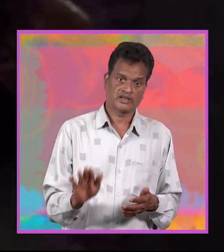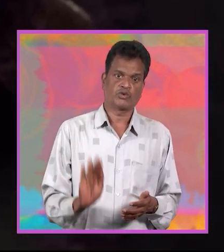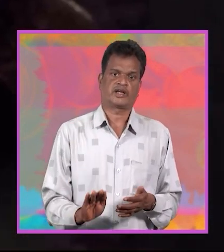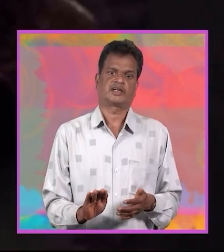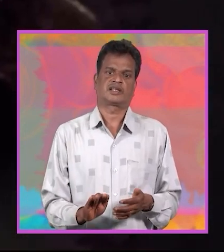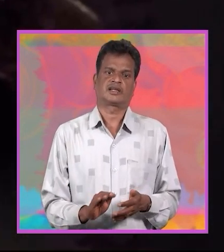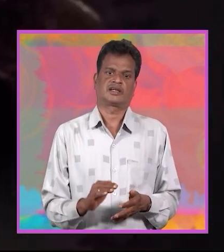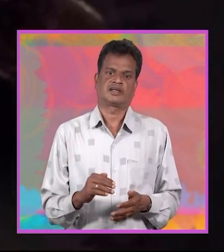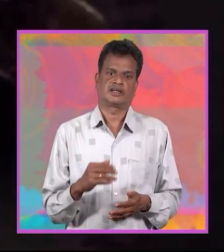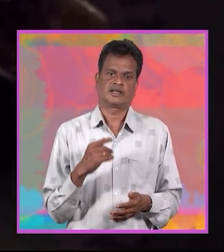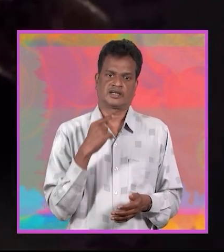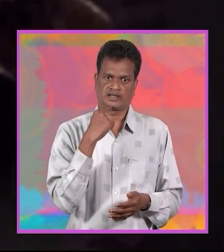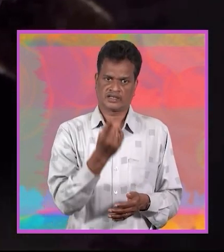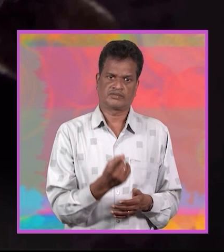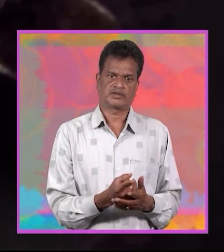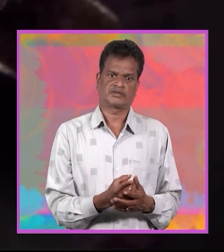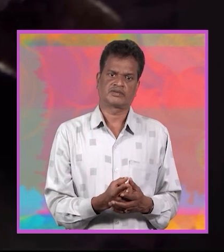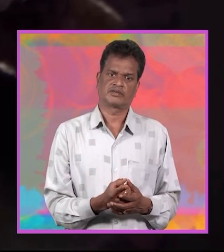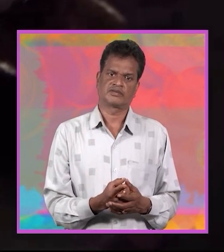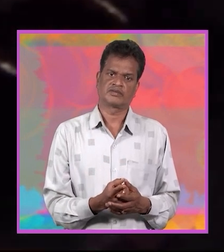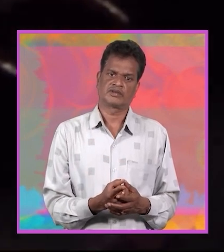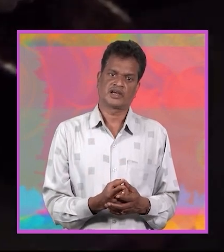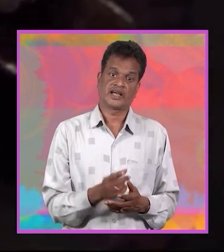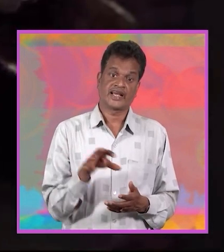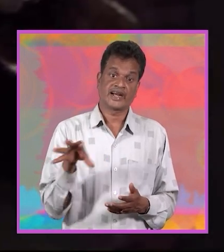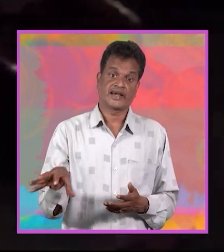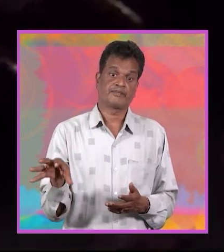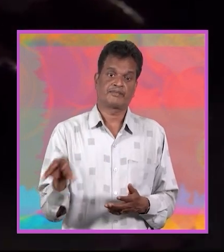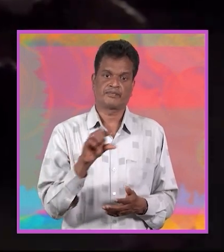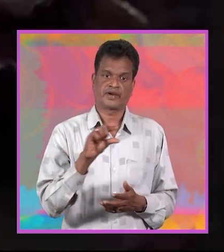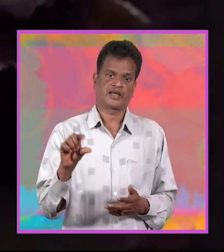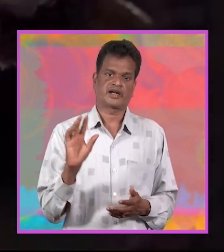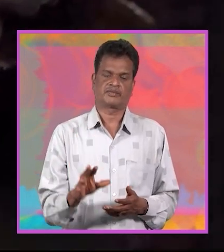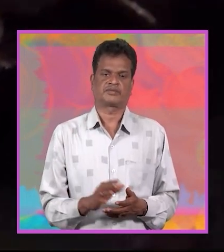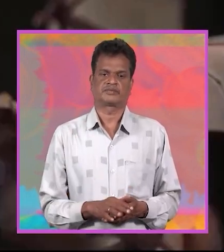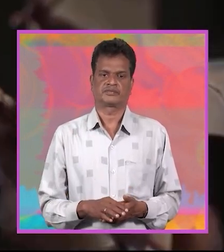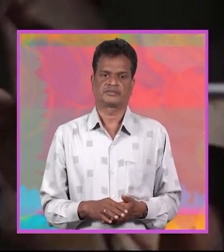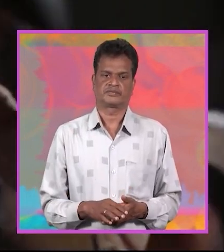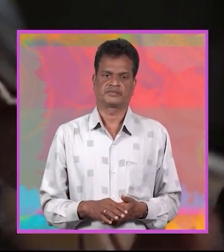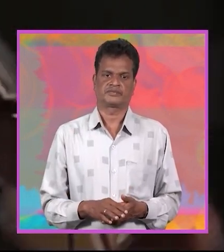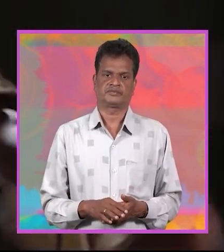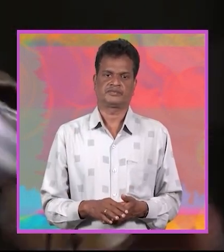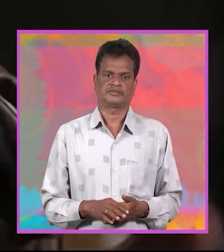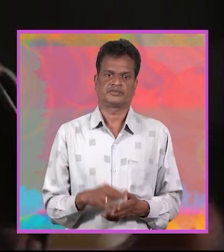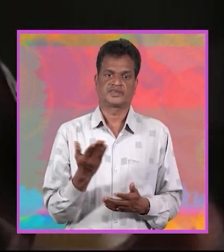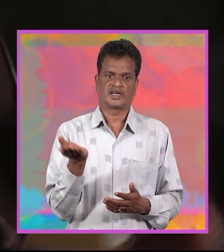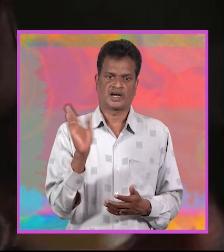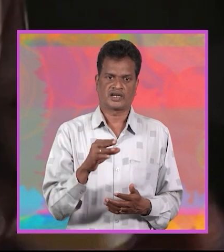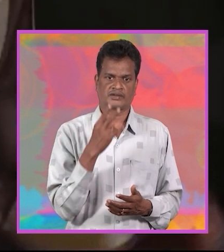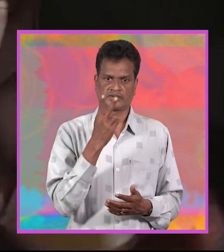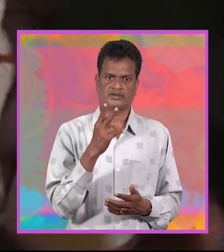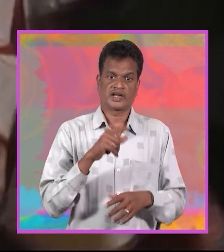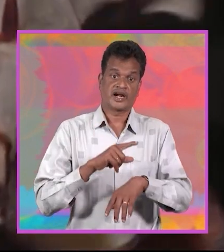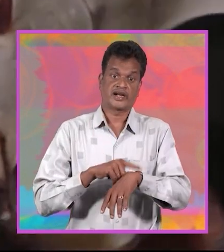அவை இடப்பெயர் எனப்படும். அடுத்து காலத்தை